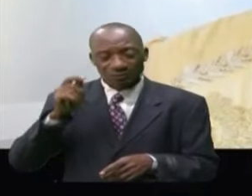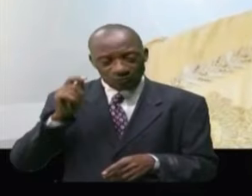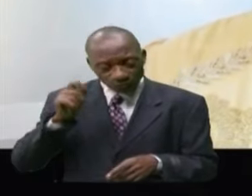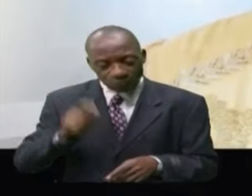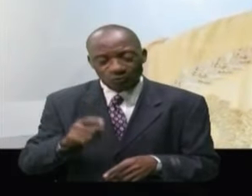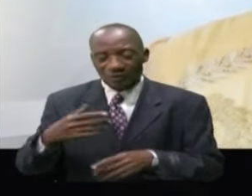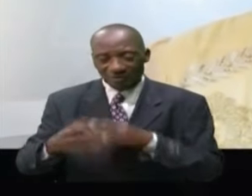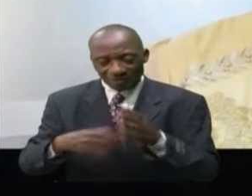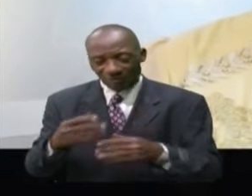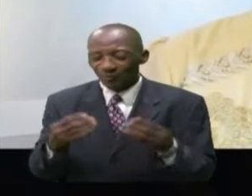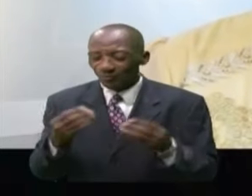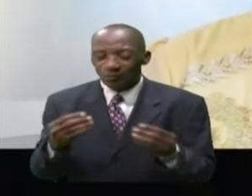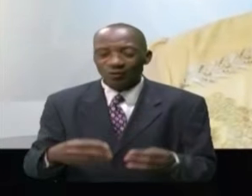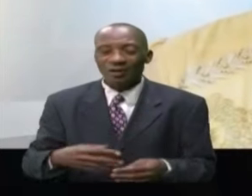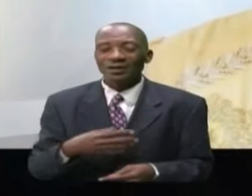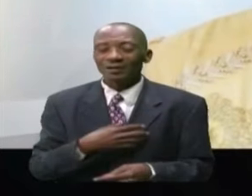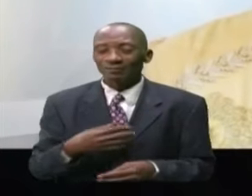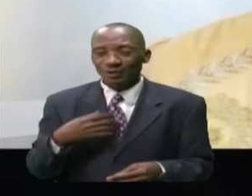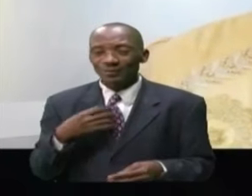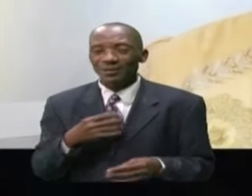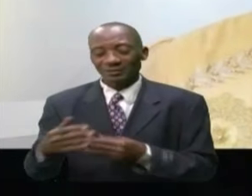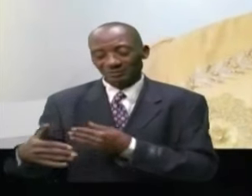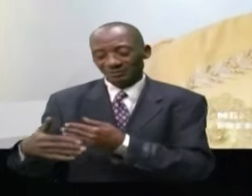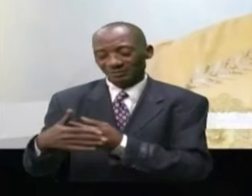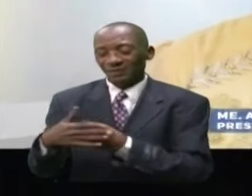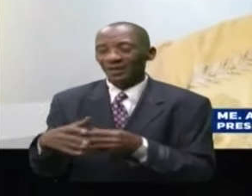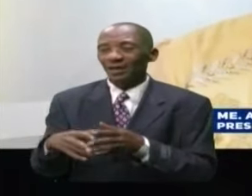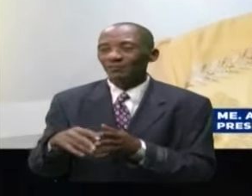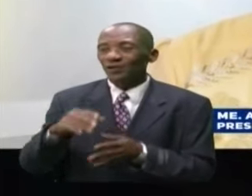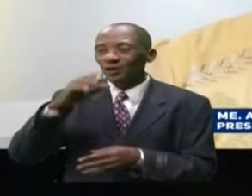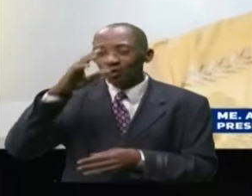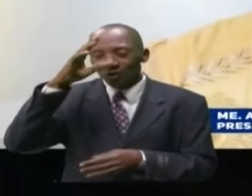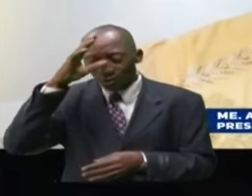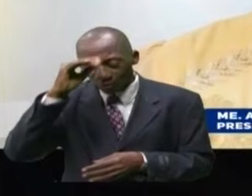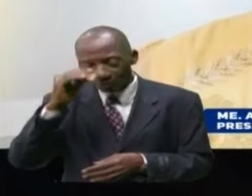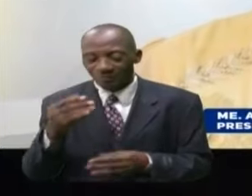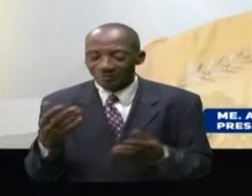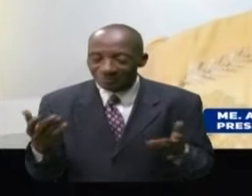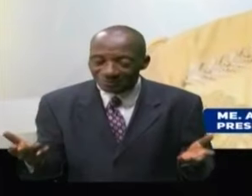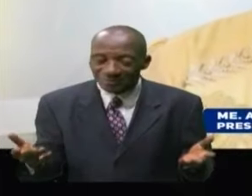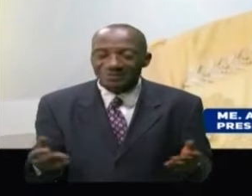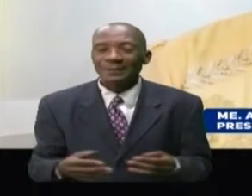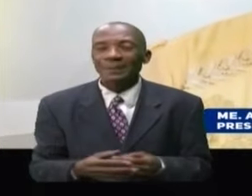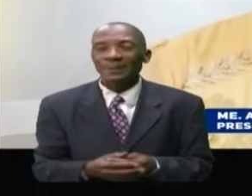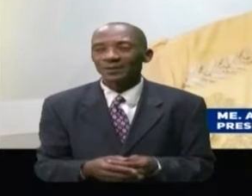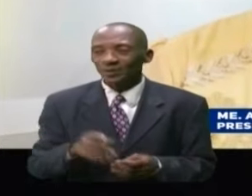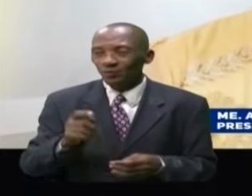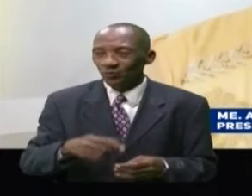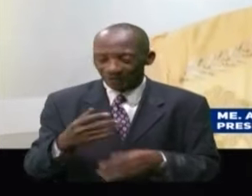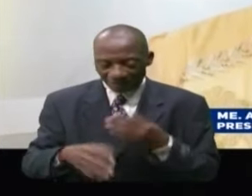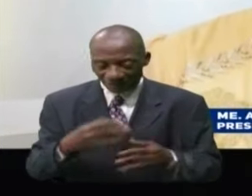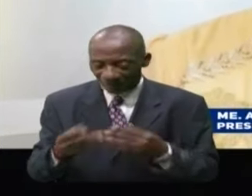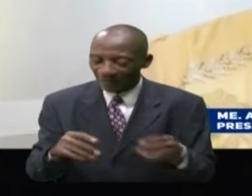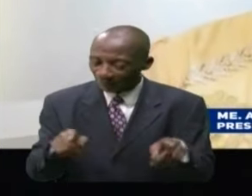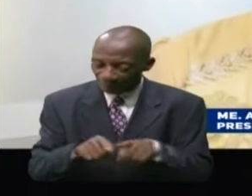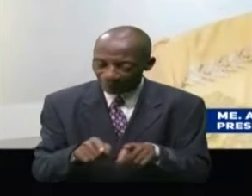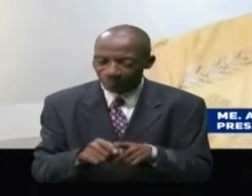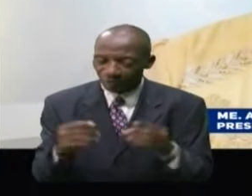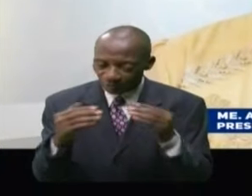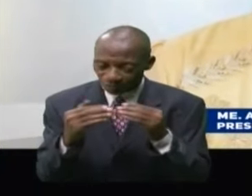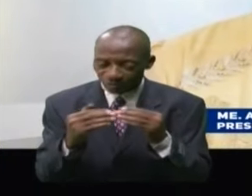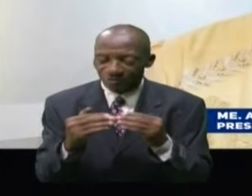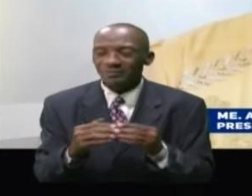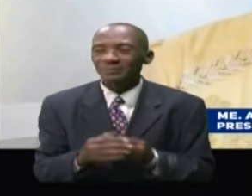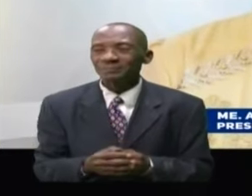nous assiste dans nos activités et nous aussi nous allons accompagner dans l'accomplissement de sa mission chaque fois qu'elle